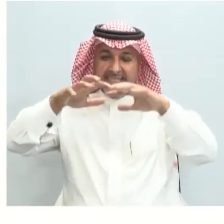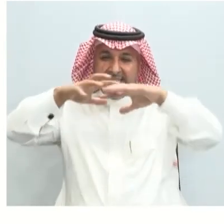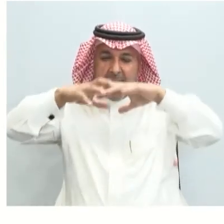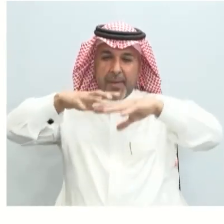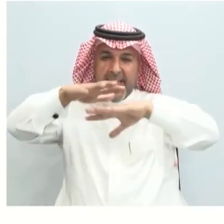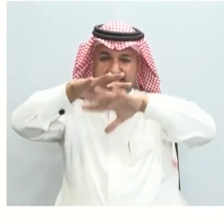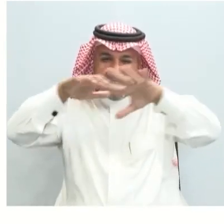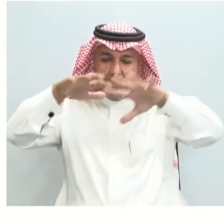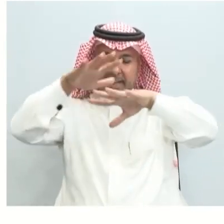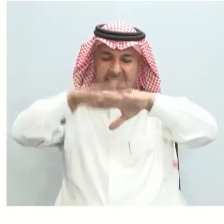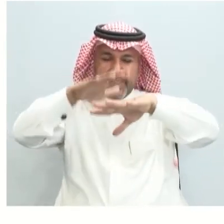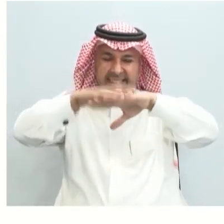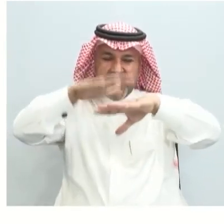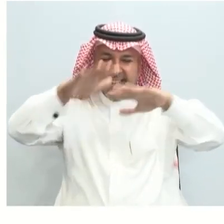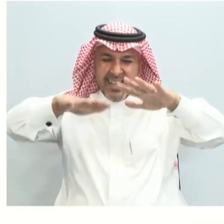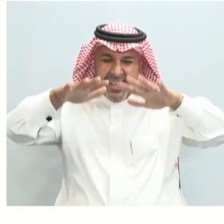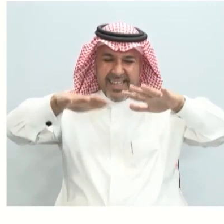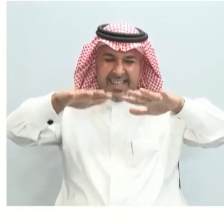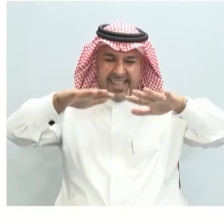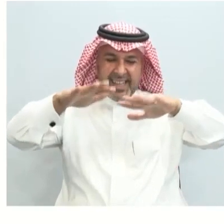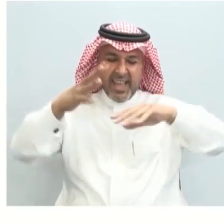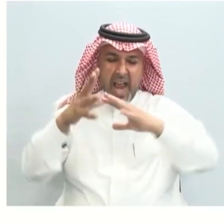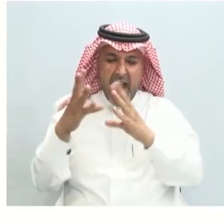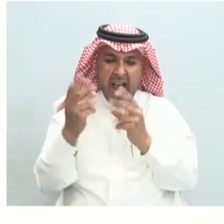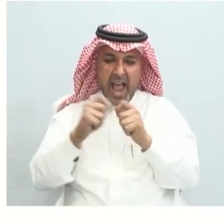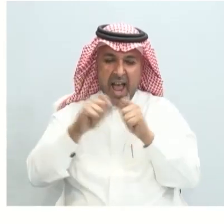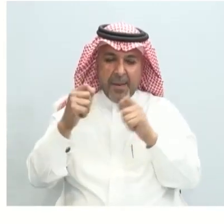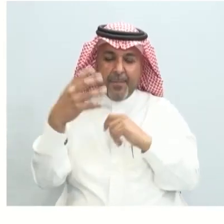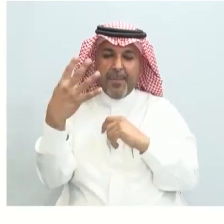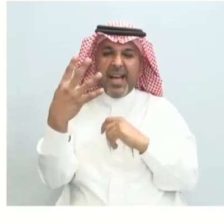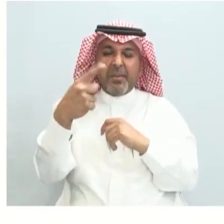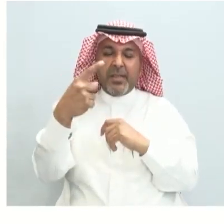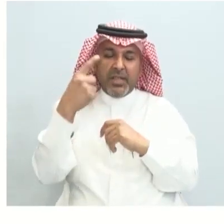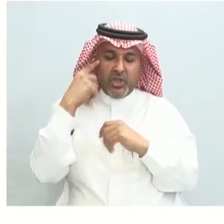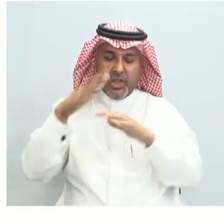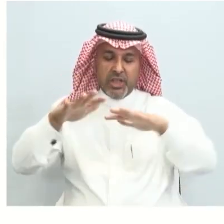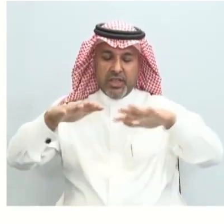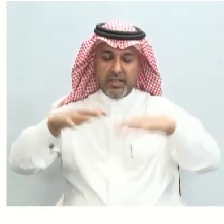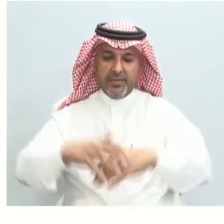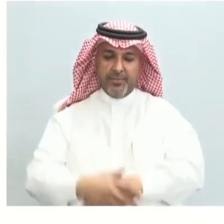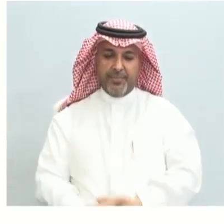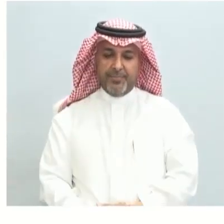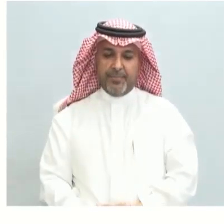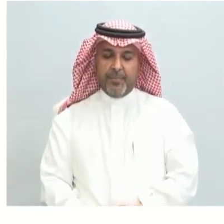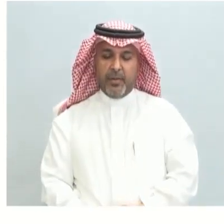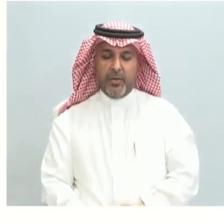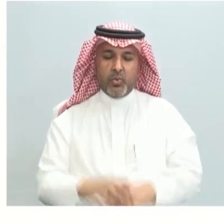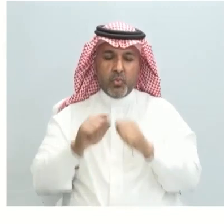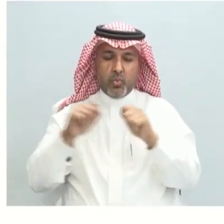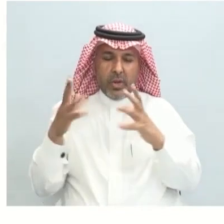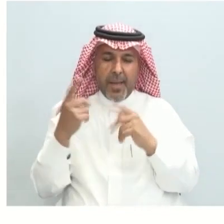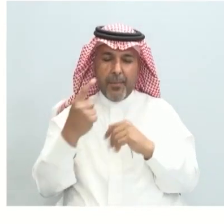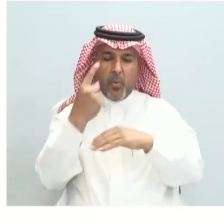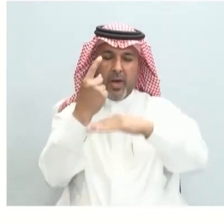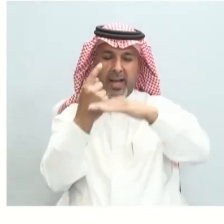أوجد طول الدورة. قلنا طول الدورة دائمًا وش يساوي؟ بالنسبة للتردد. طول الدورة يساوي 1